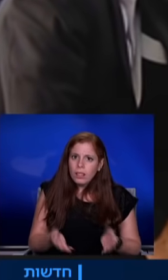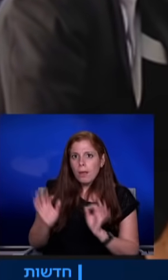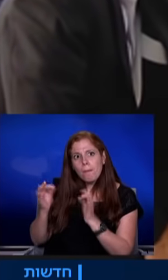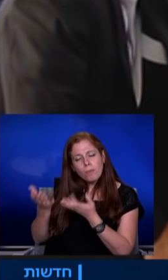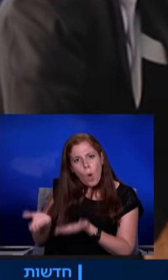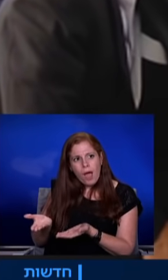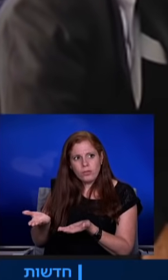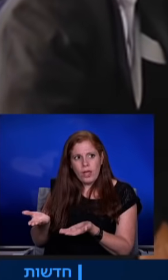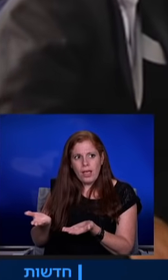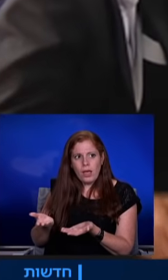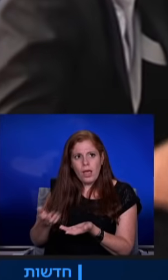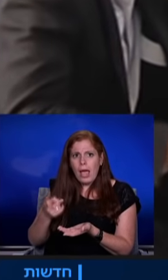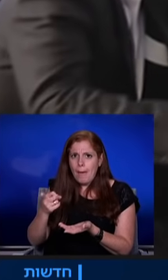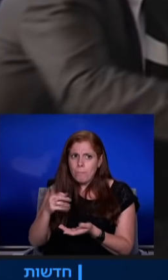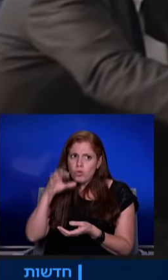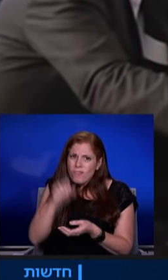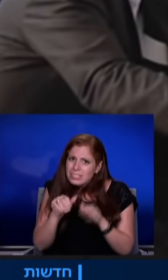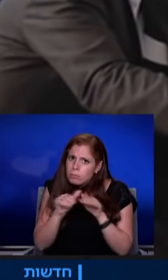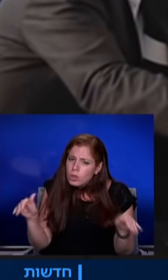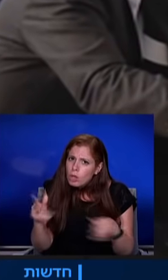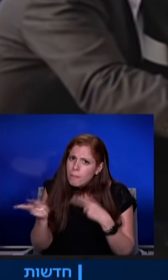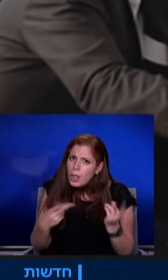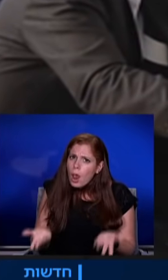שהם לוקחים את המיטות.